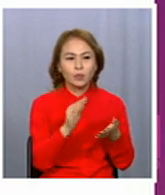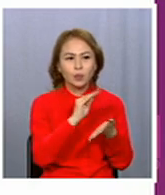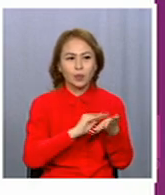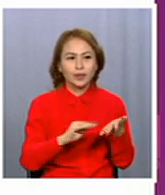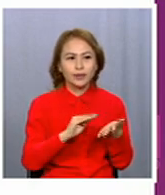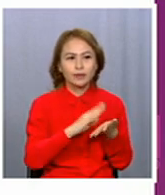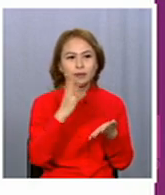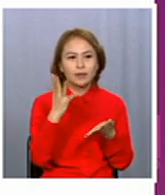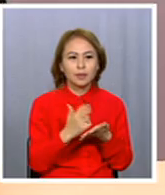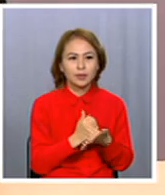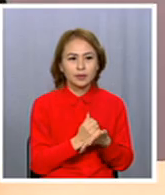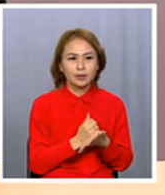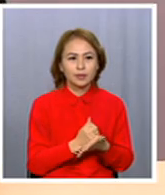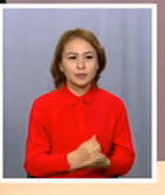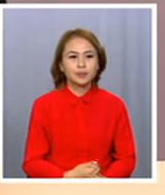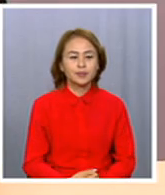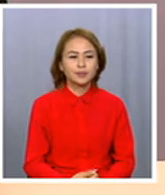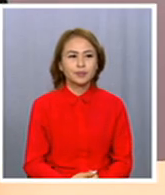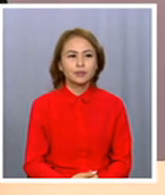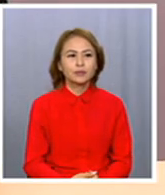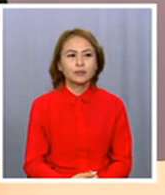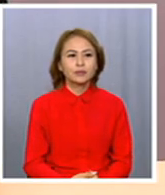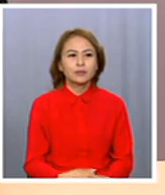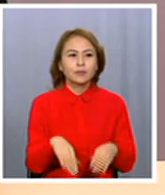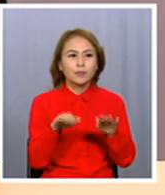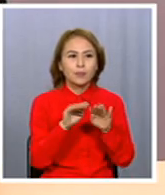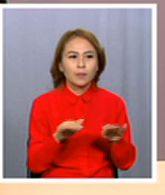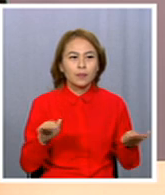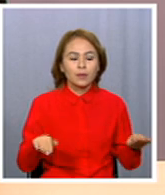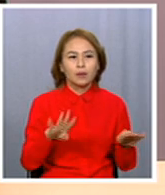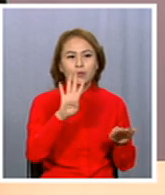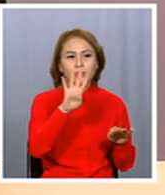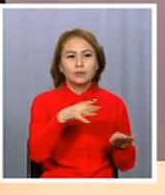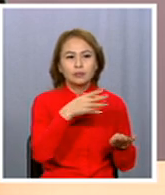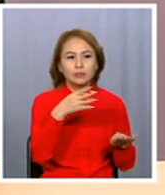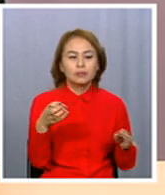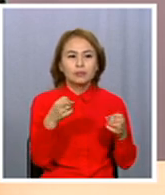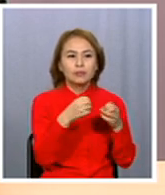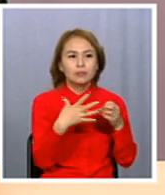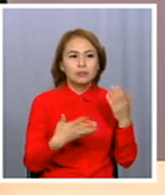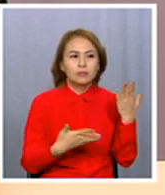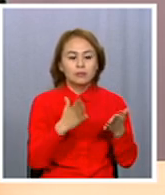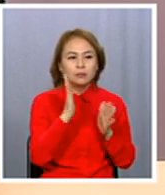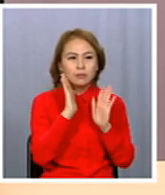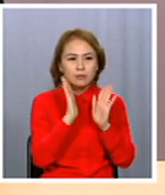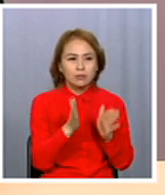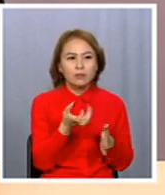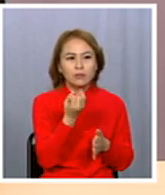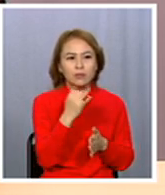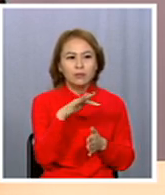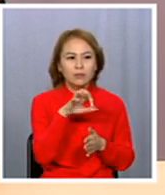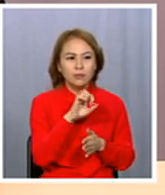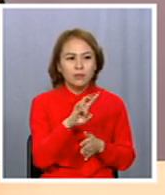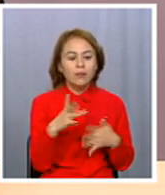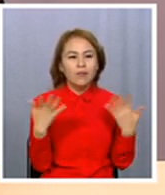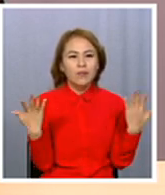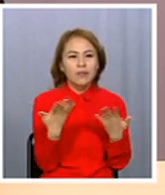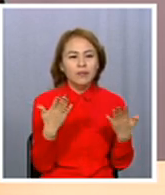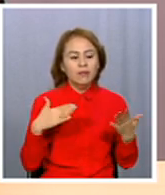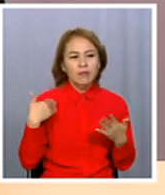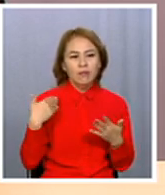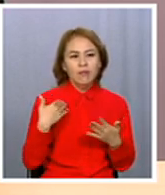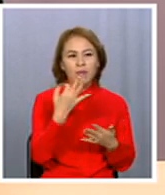табындар. Балалар, мәні 15-ке тең болатын өрнекті тапсандар, айманның қандай жеміс